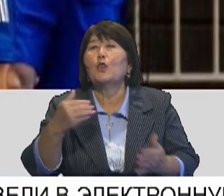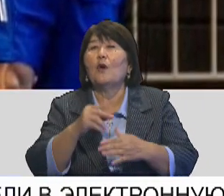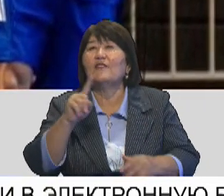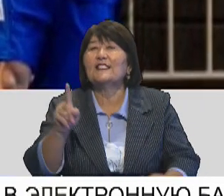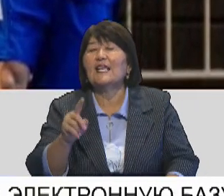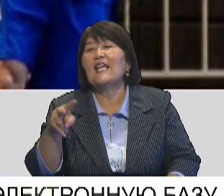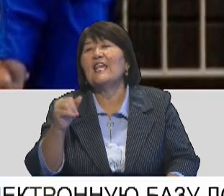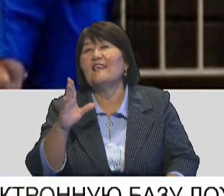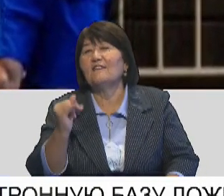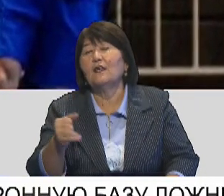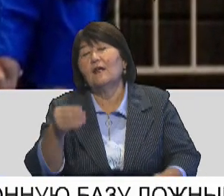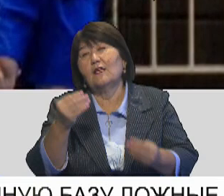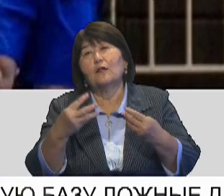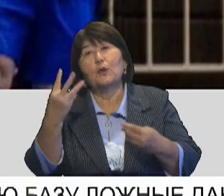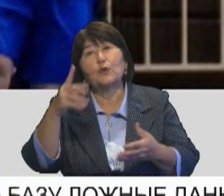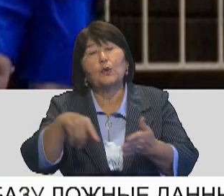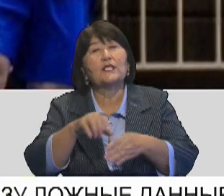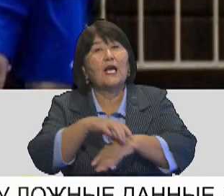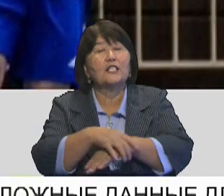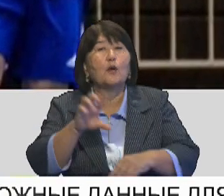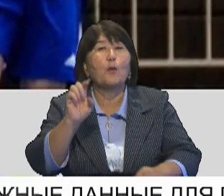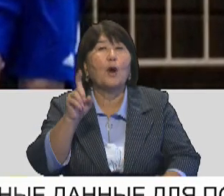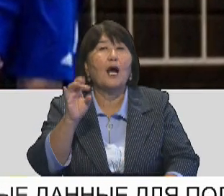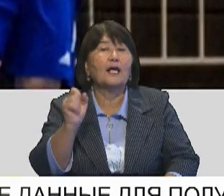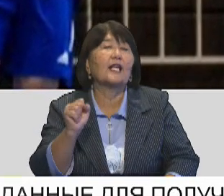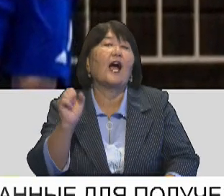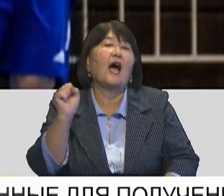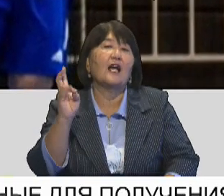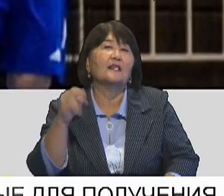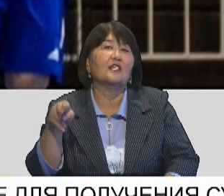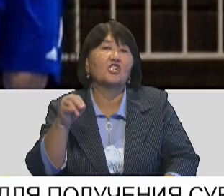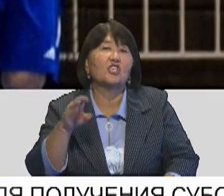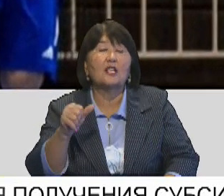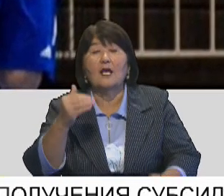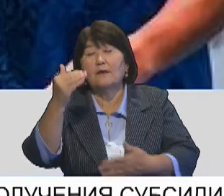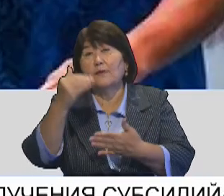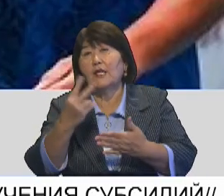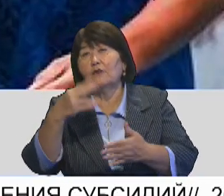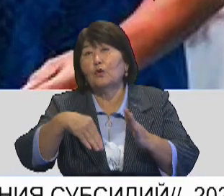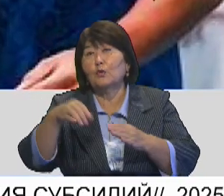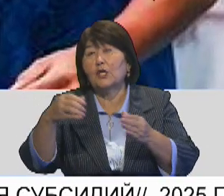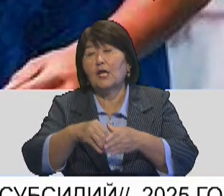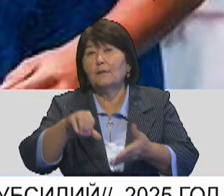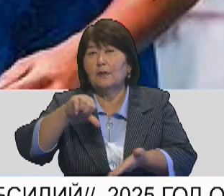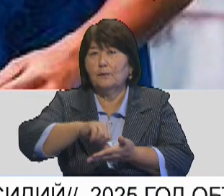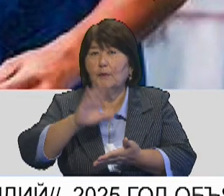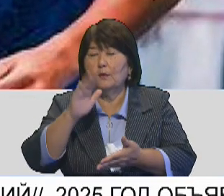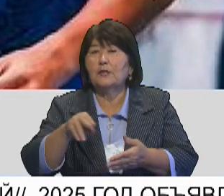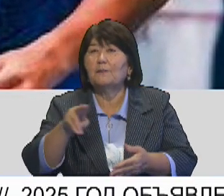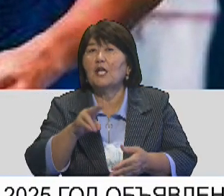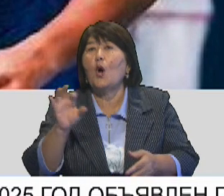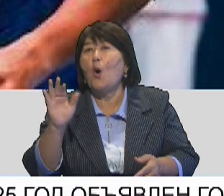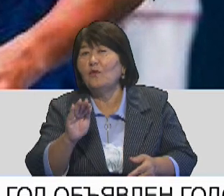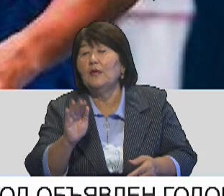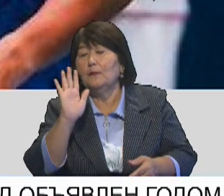Ливии игры пройдут в трёх городах Ташкенте Бухари и Андижане Согласно регламенту две лучшие команды группы выйдут в плей-офф и